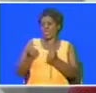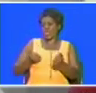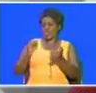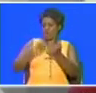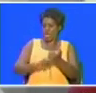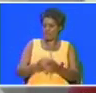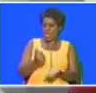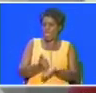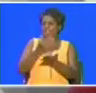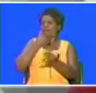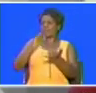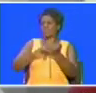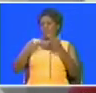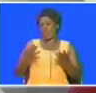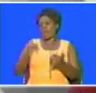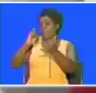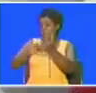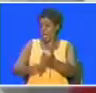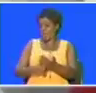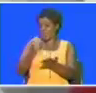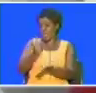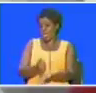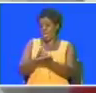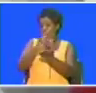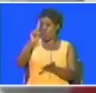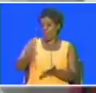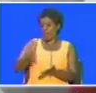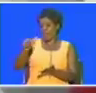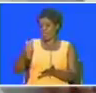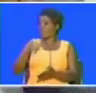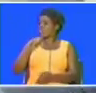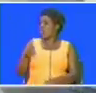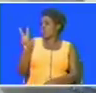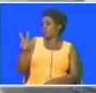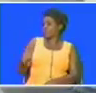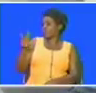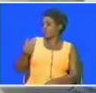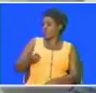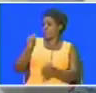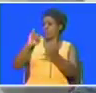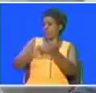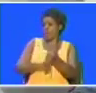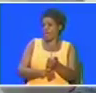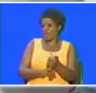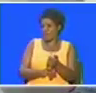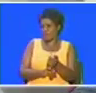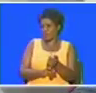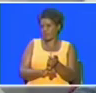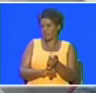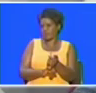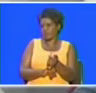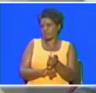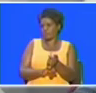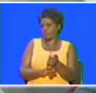vipi mme wangu. Ndoa ni kusaidiana. Sio kumdhalilisha mwanamke, unamfanya kama ndio kijakazi wako pale nyumbani, lazima afanye hayo mambo